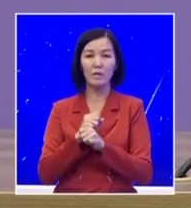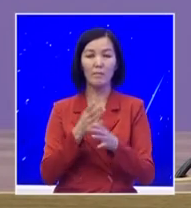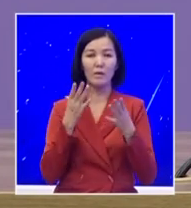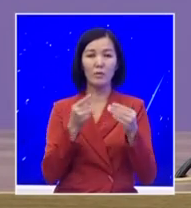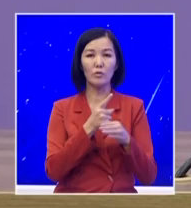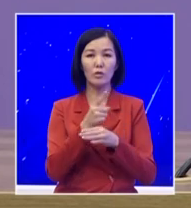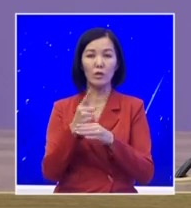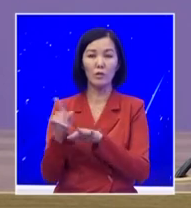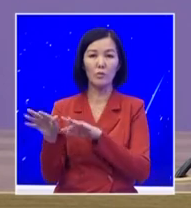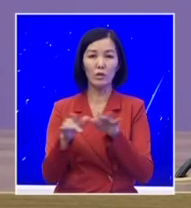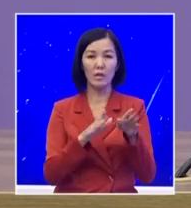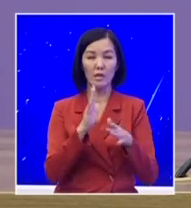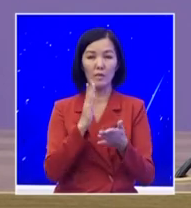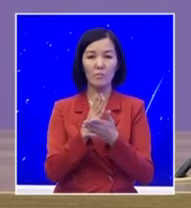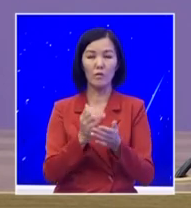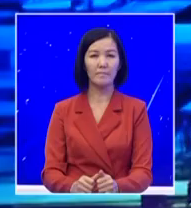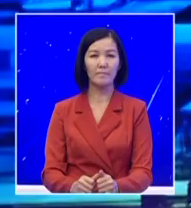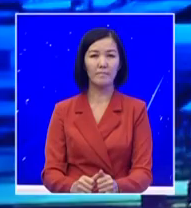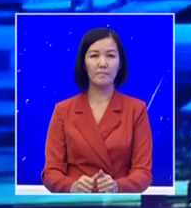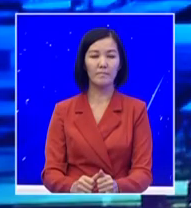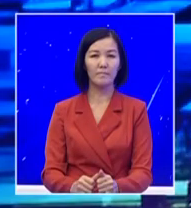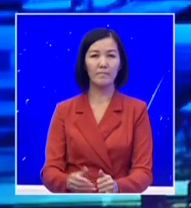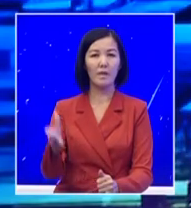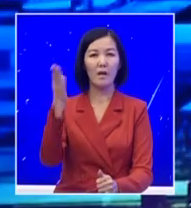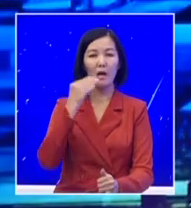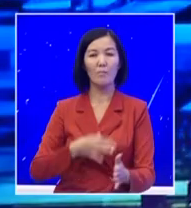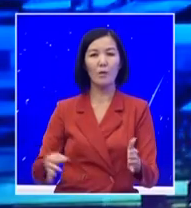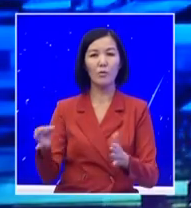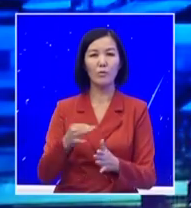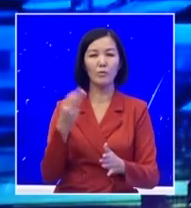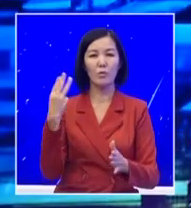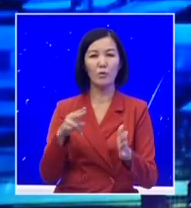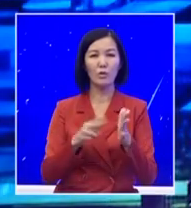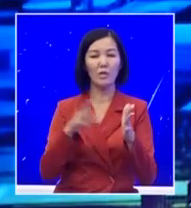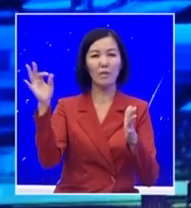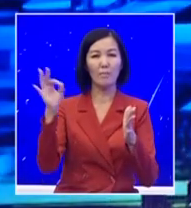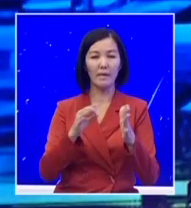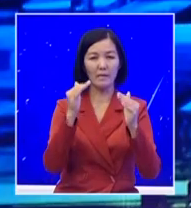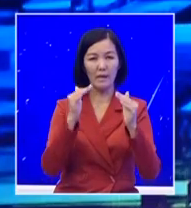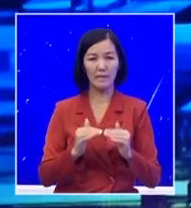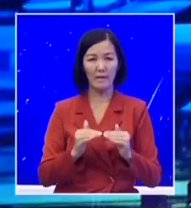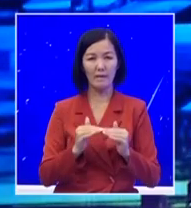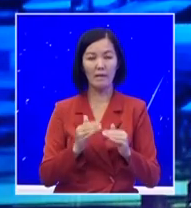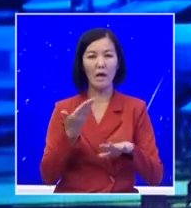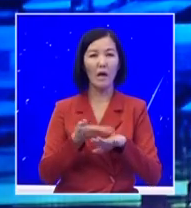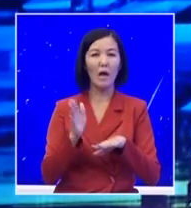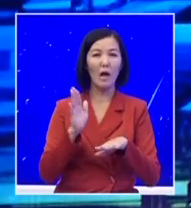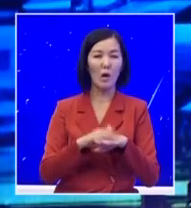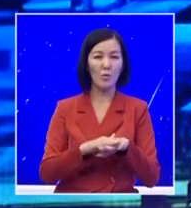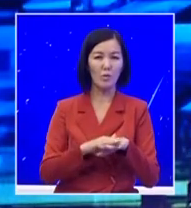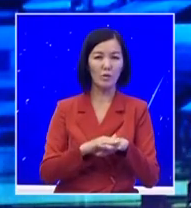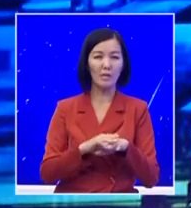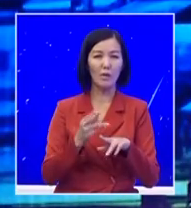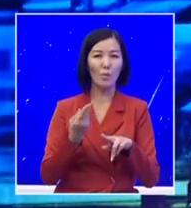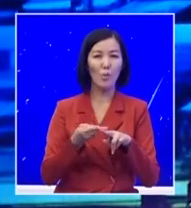шектеу шаралары сақталатын болады. Облыста қылмыс 37%-ға азайды, оның ішінде ауыр және аса ауыры